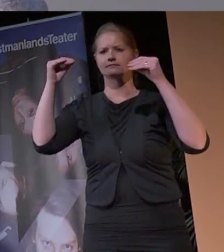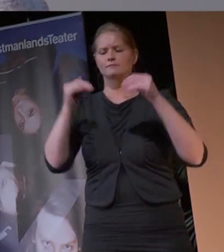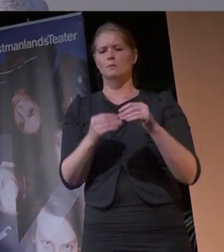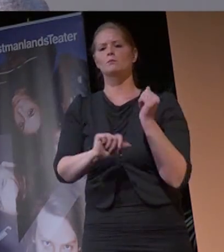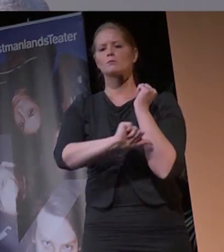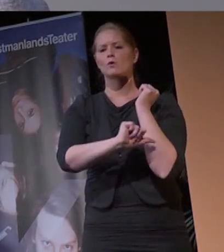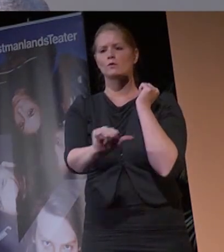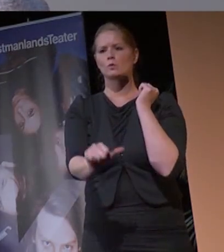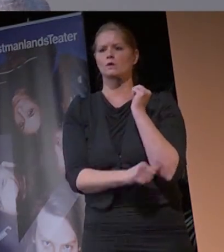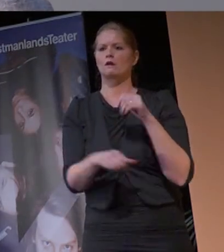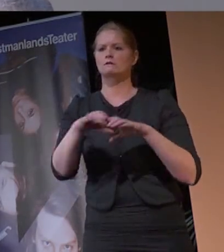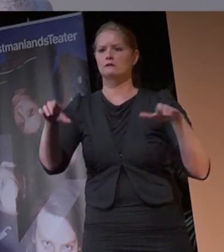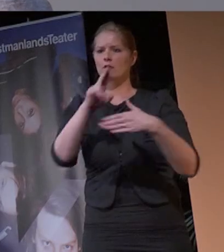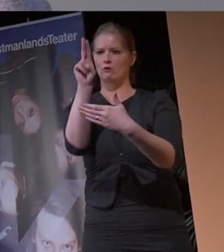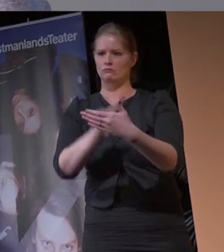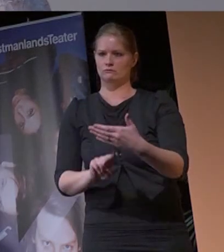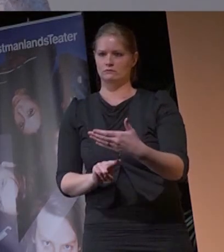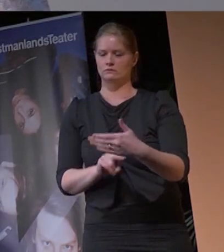är det i Sverige idag.